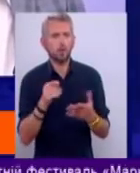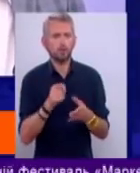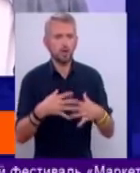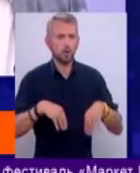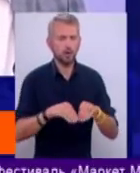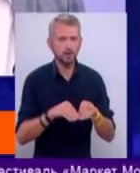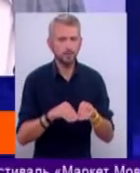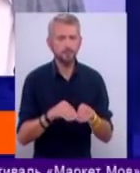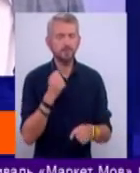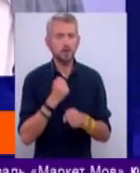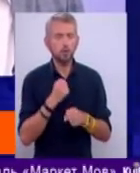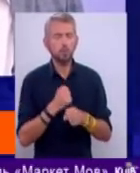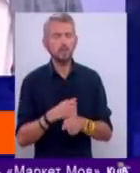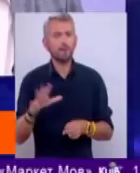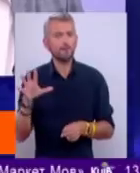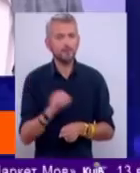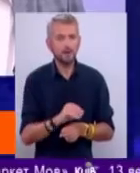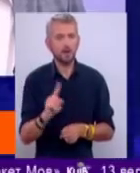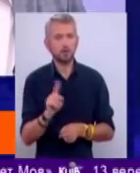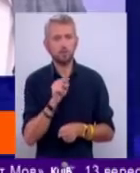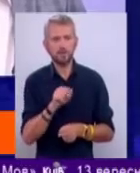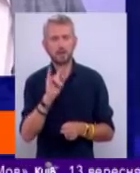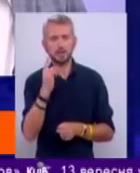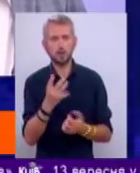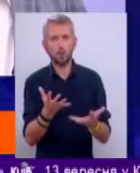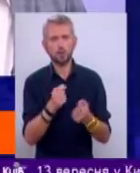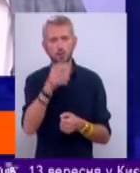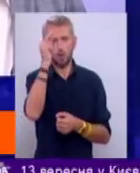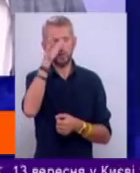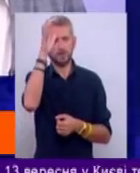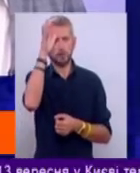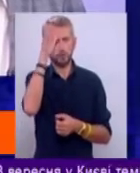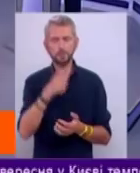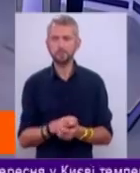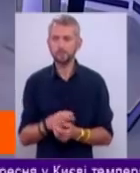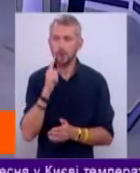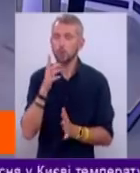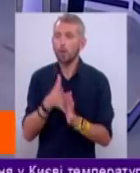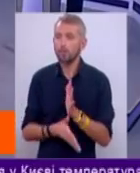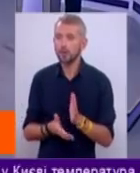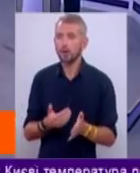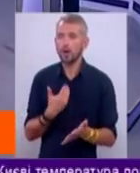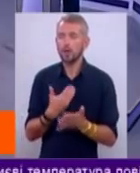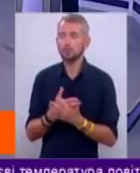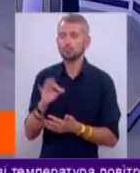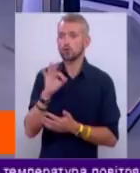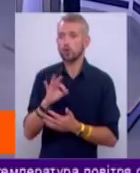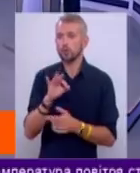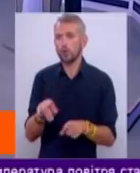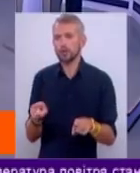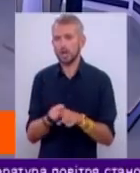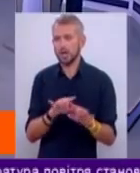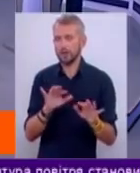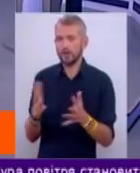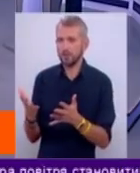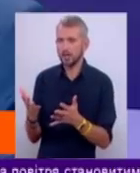родини, зробити все належне, щоб ця дитина отримала освіту. Угу. Зрозуміло, пані Левтино, стосовно таких